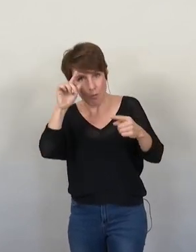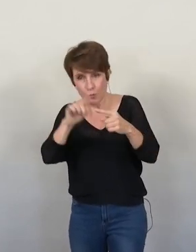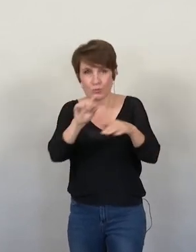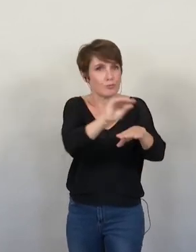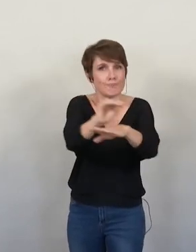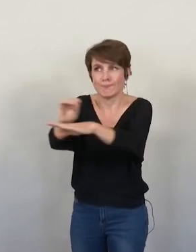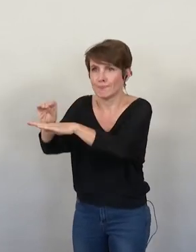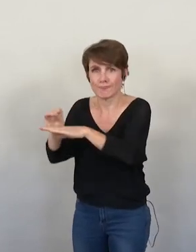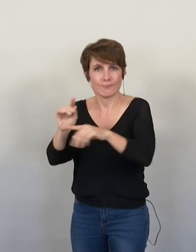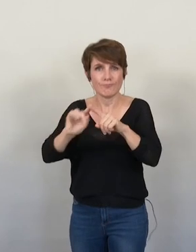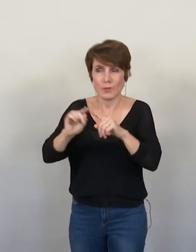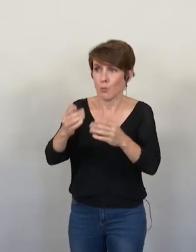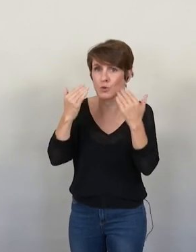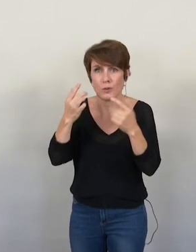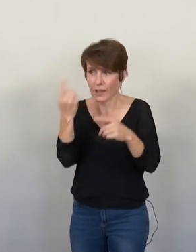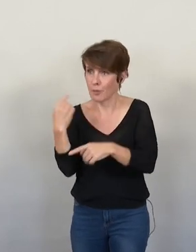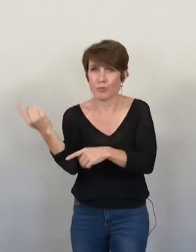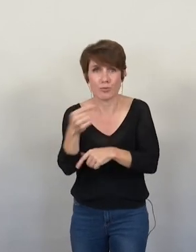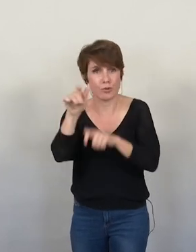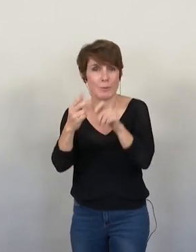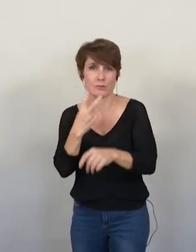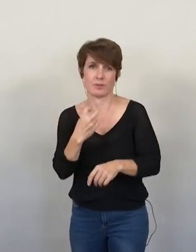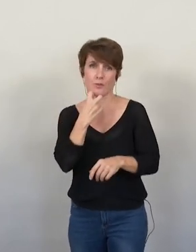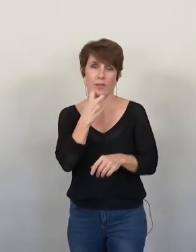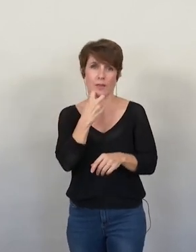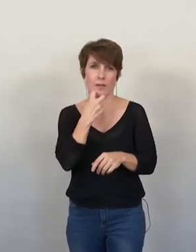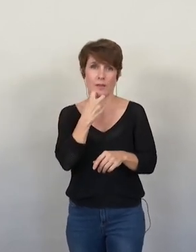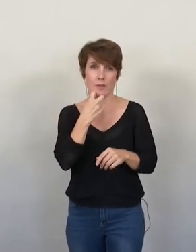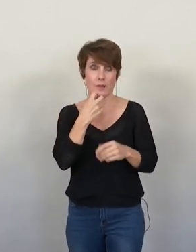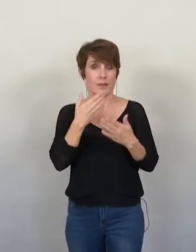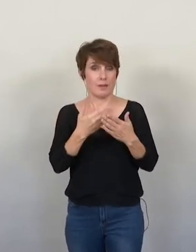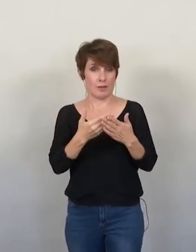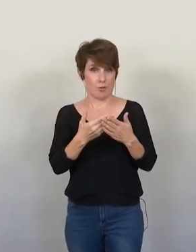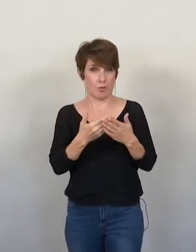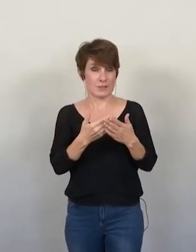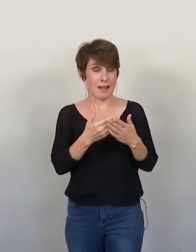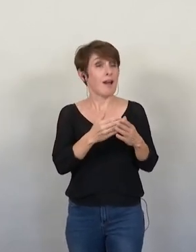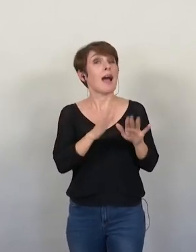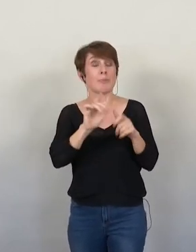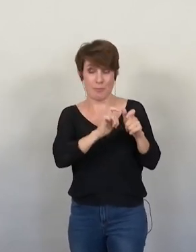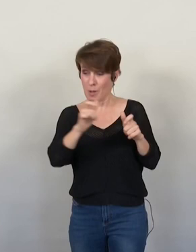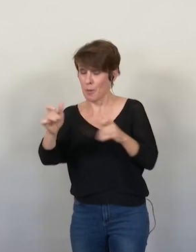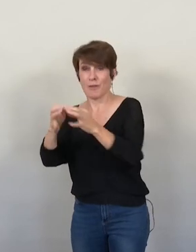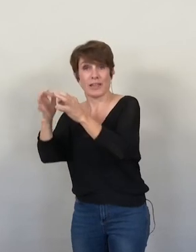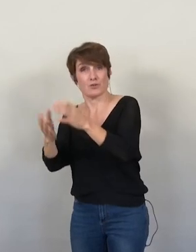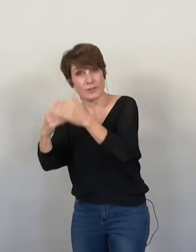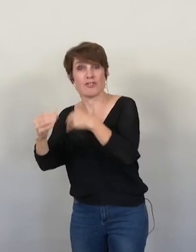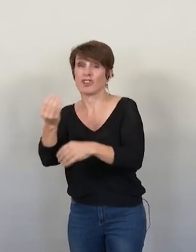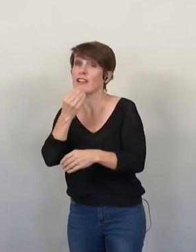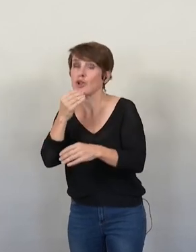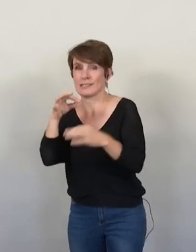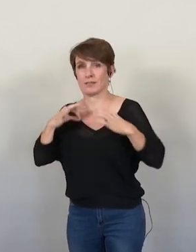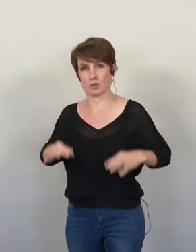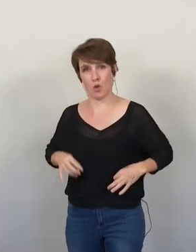des des produits frais aux habitants tout cela va jusque aux cantines scolaires de grenob qui s'engage